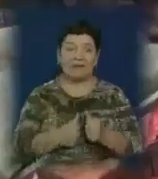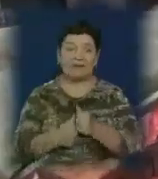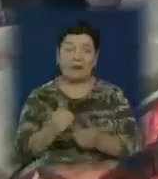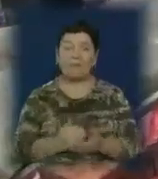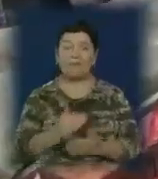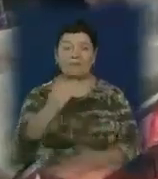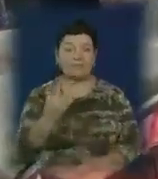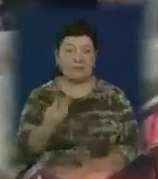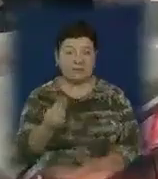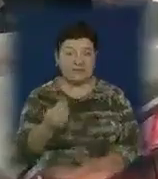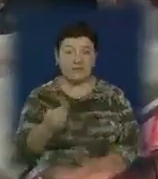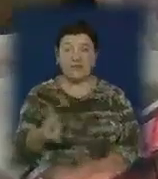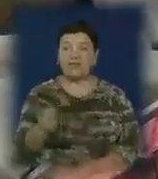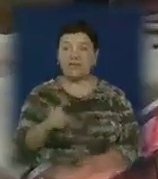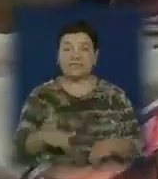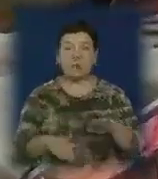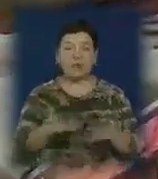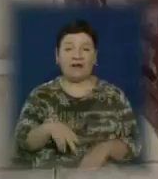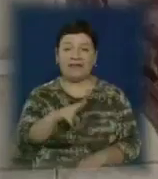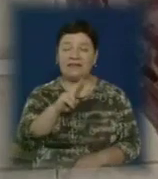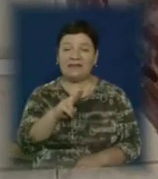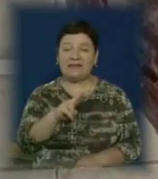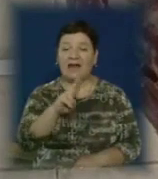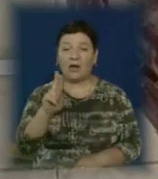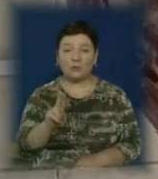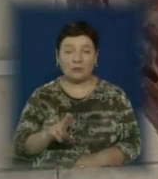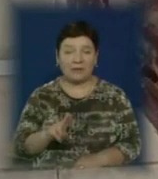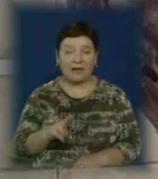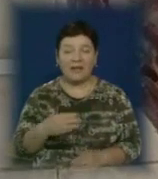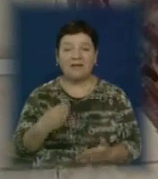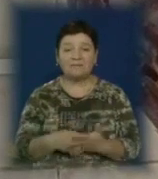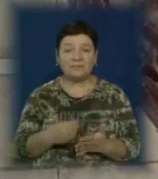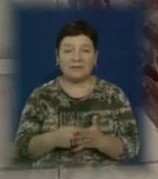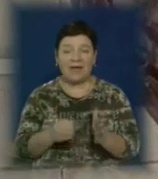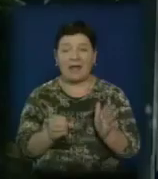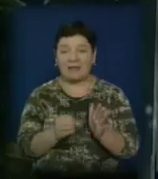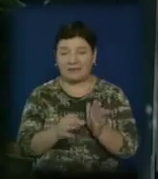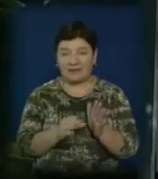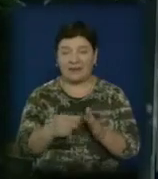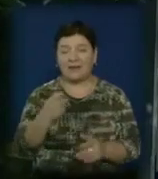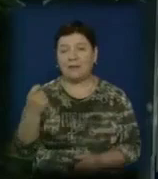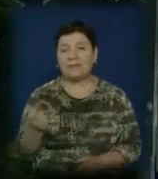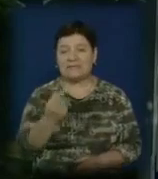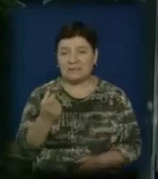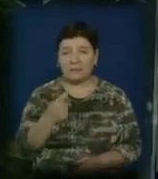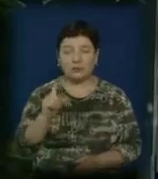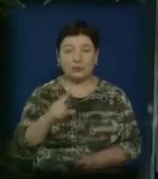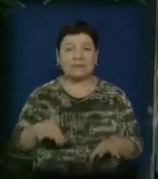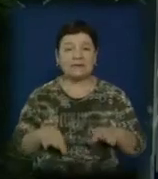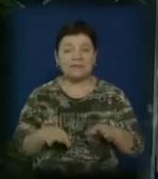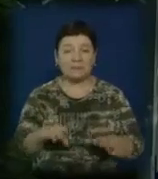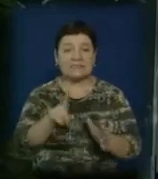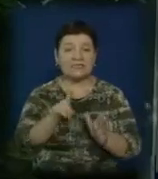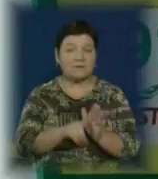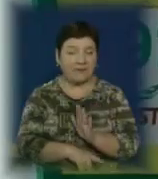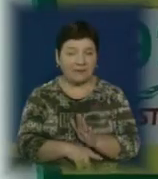підвищення цін сталося через коливання валютного курсу та зростання вартості енергоносіїв. Аби здешевити транспортування